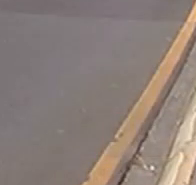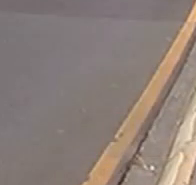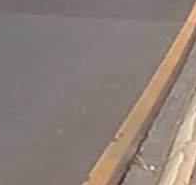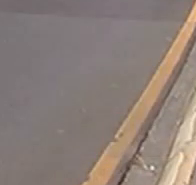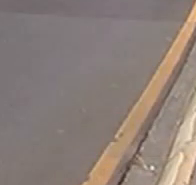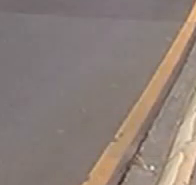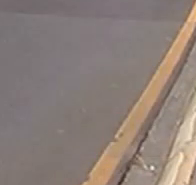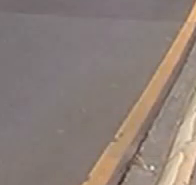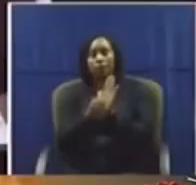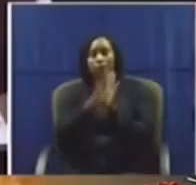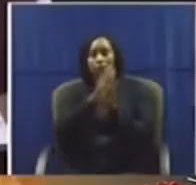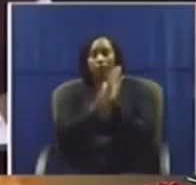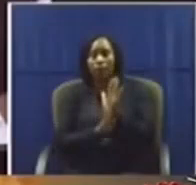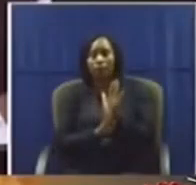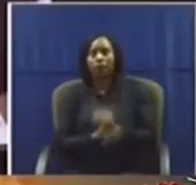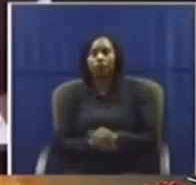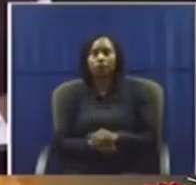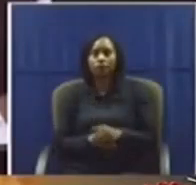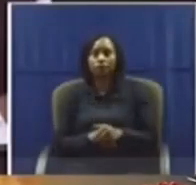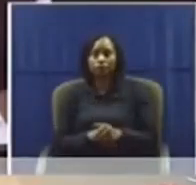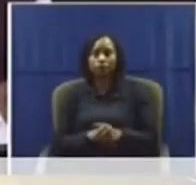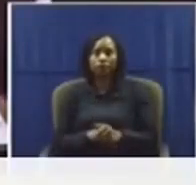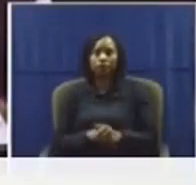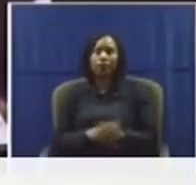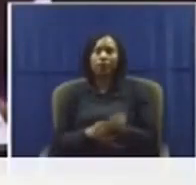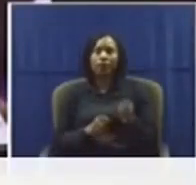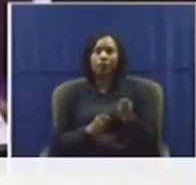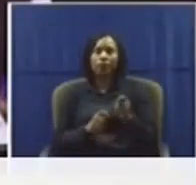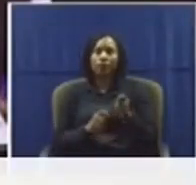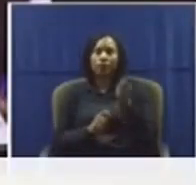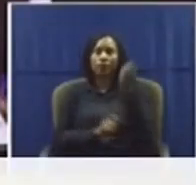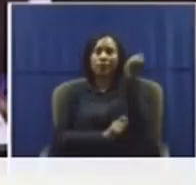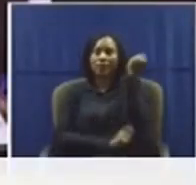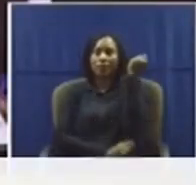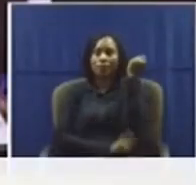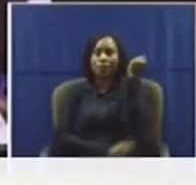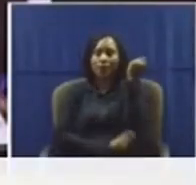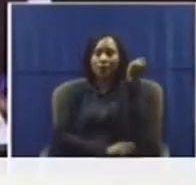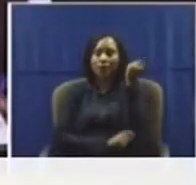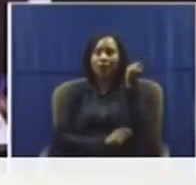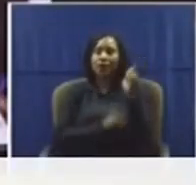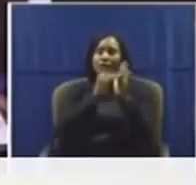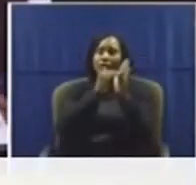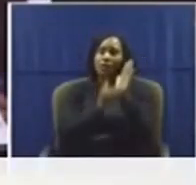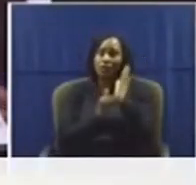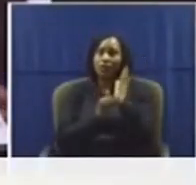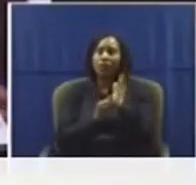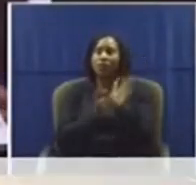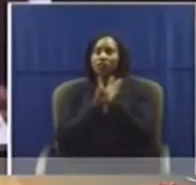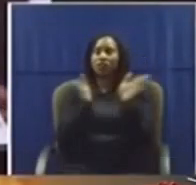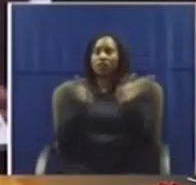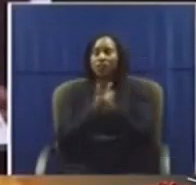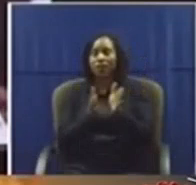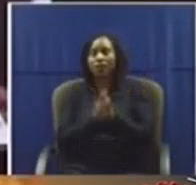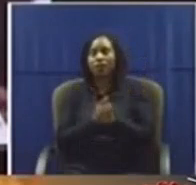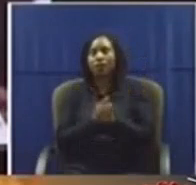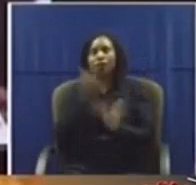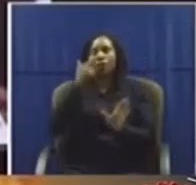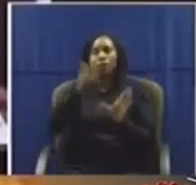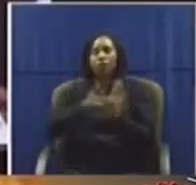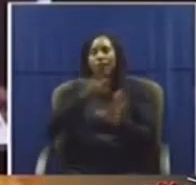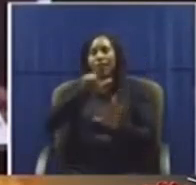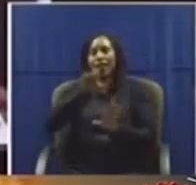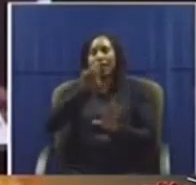is afgeweer. A temporary reduction of the general fuel levy by R1.50 per